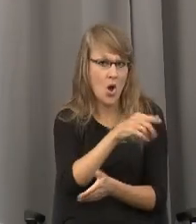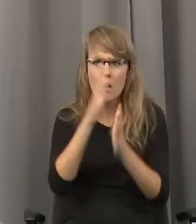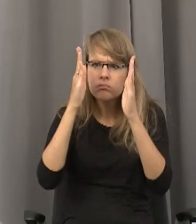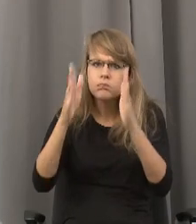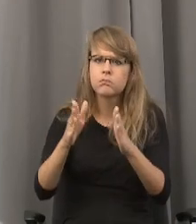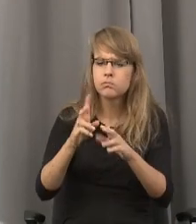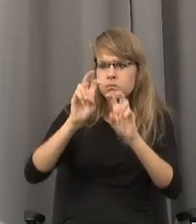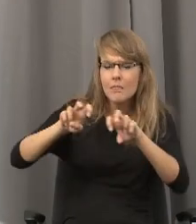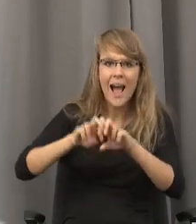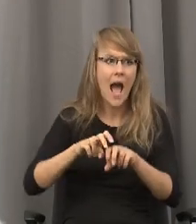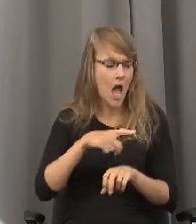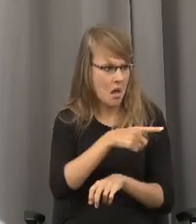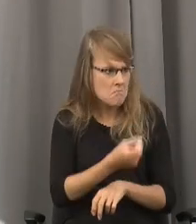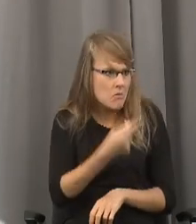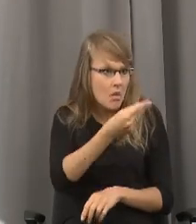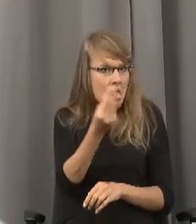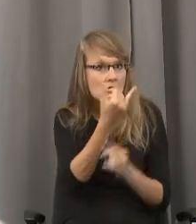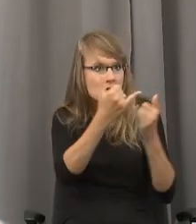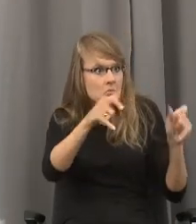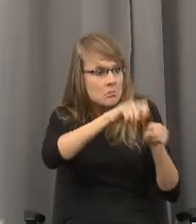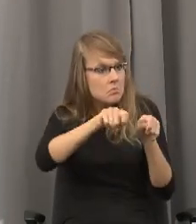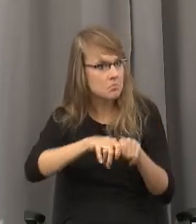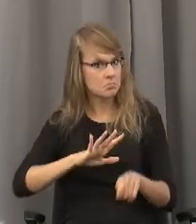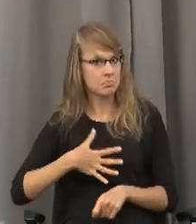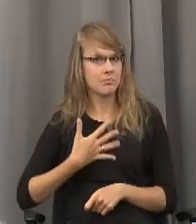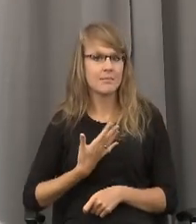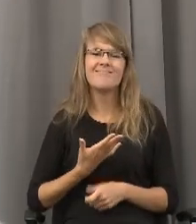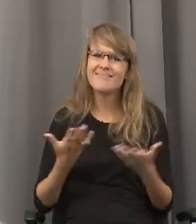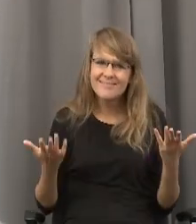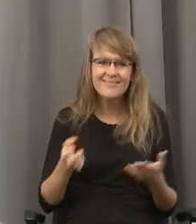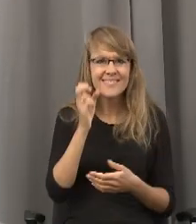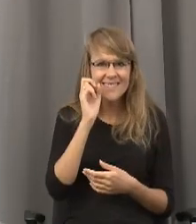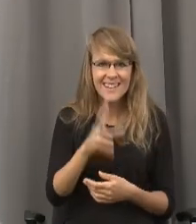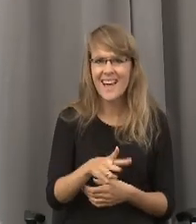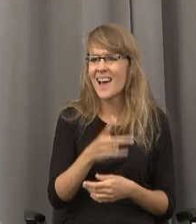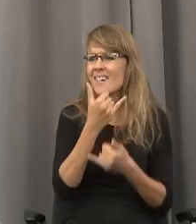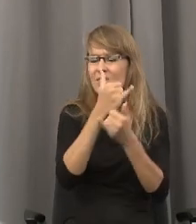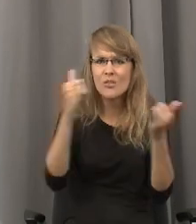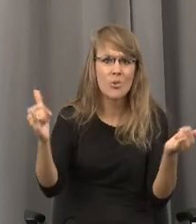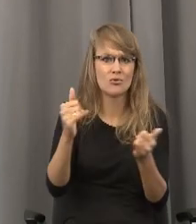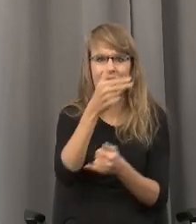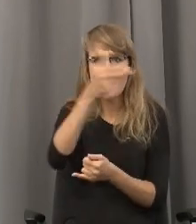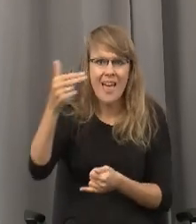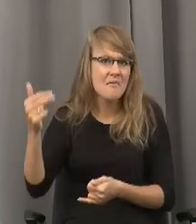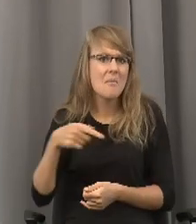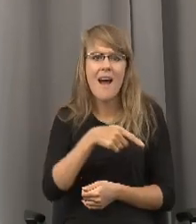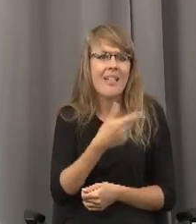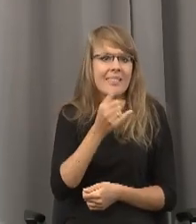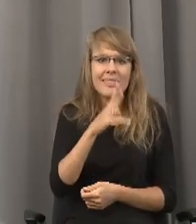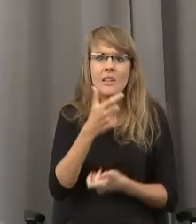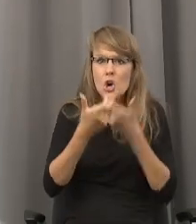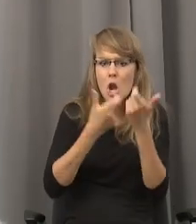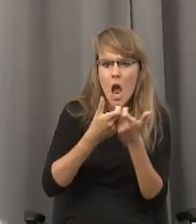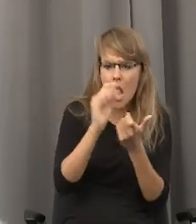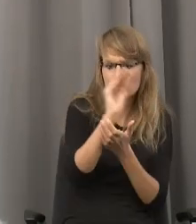Tak, chciałbym państwa przekonać do tego, że w wielu różnych obszarach, także w tym obszarze, raporty NIK-u mogą być